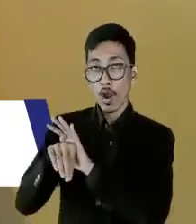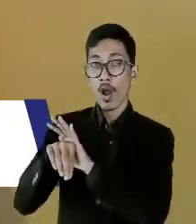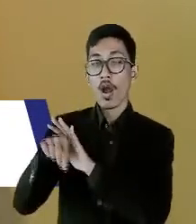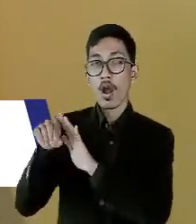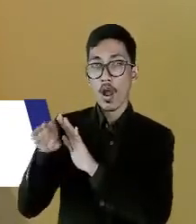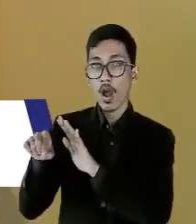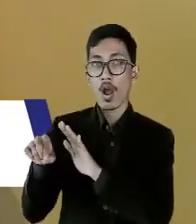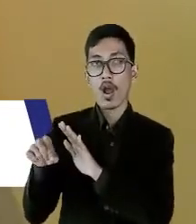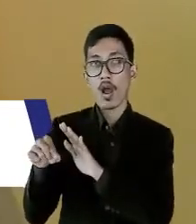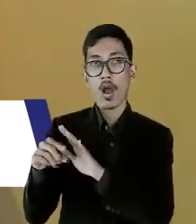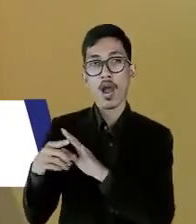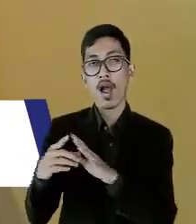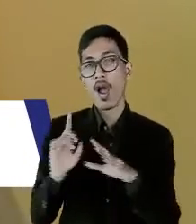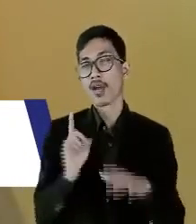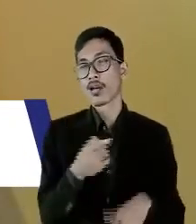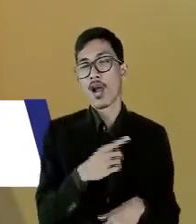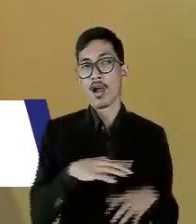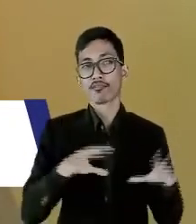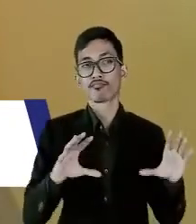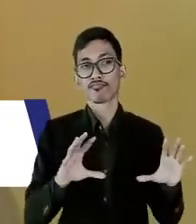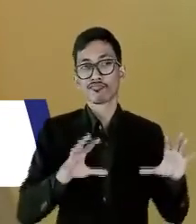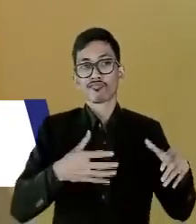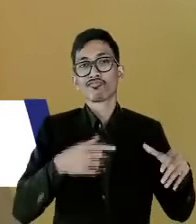Satuan Tugas Protokol Kesehatan